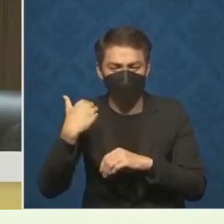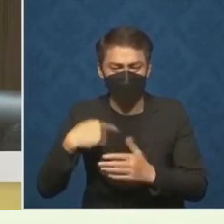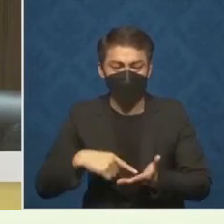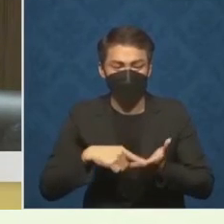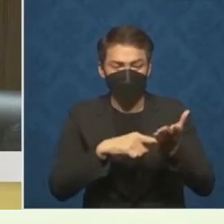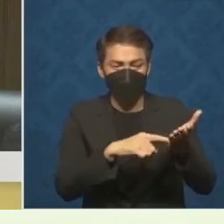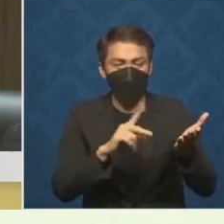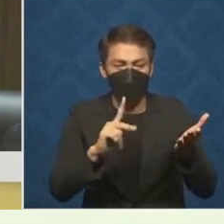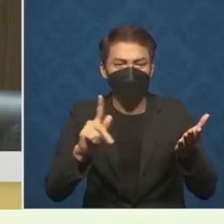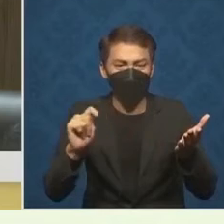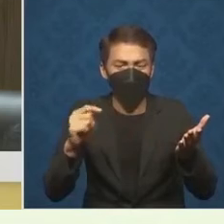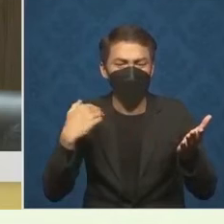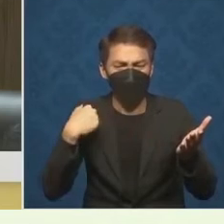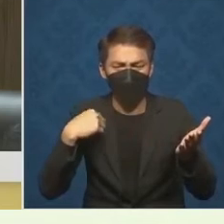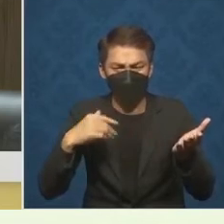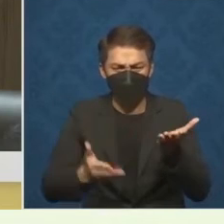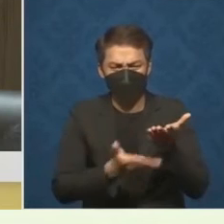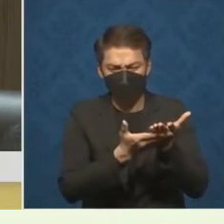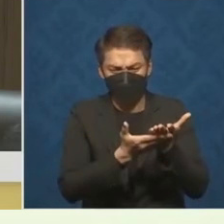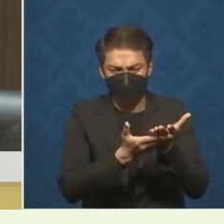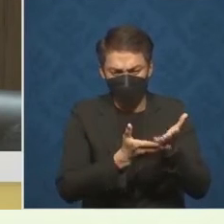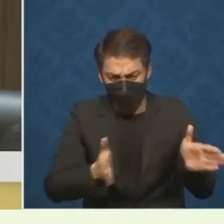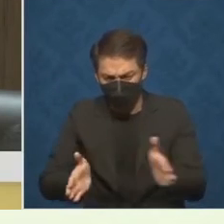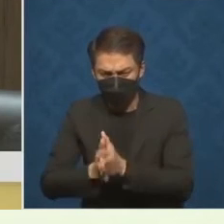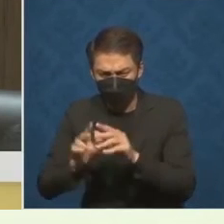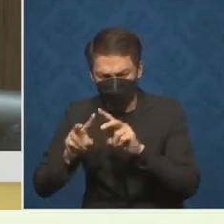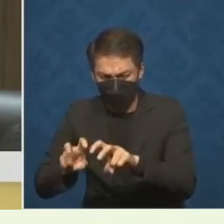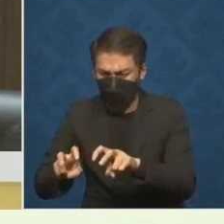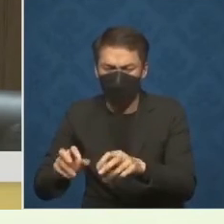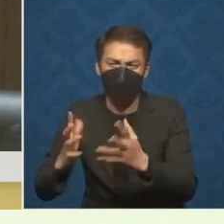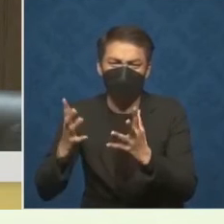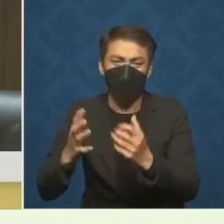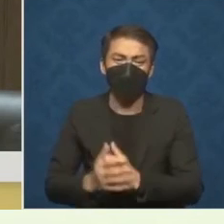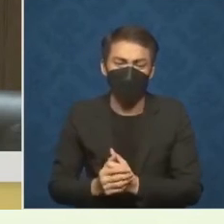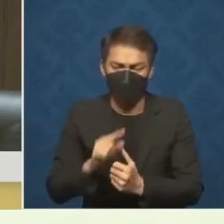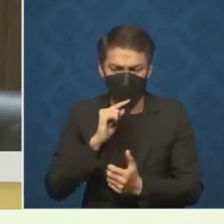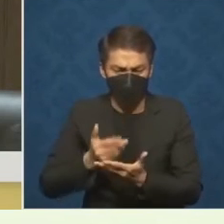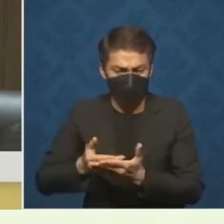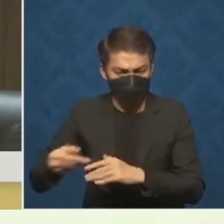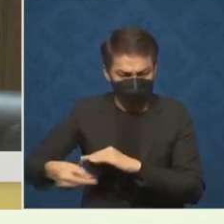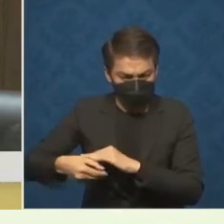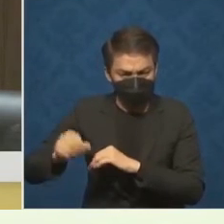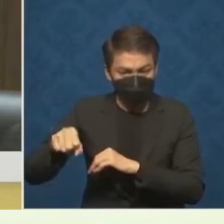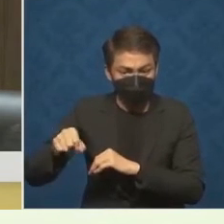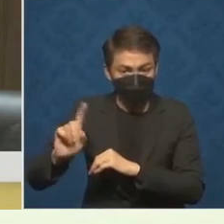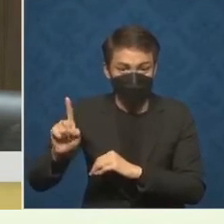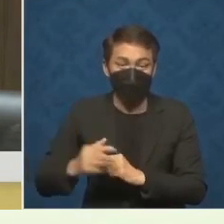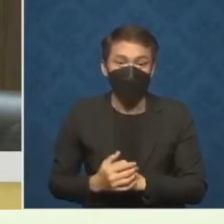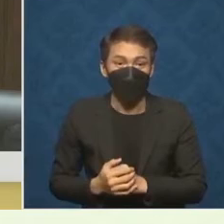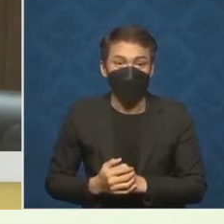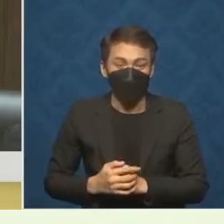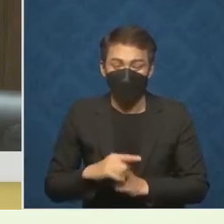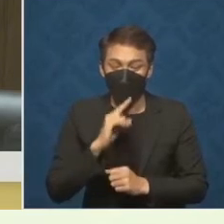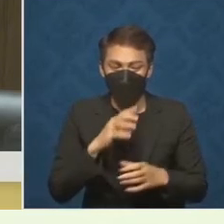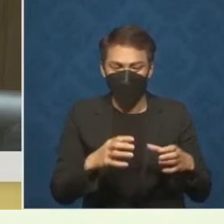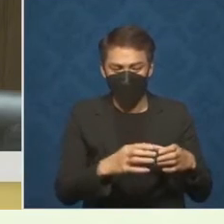ยเลยว่าผู้สมัครนะซื้อเสียงหรือเปล่านะครับถ้าเป็นพรรคอื่นผมเชื่อว่าคง